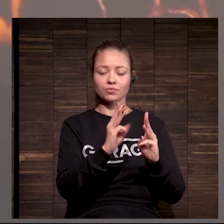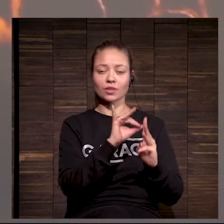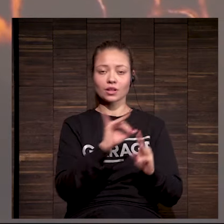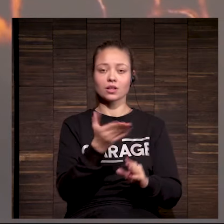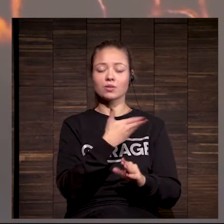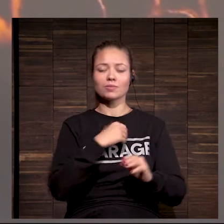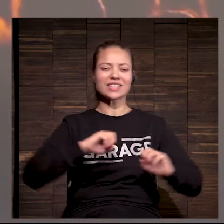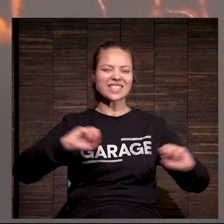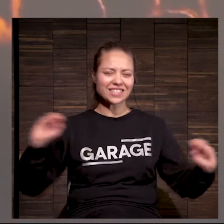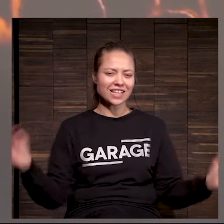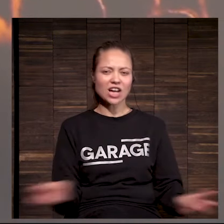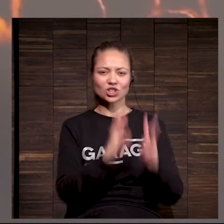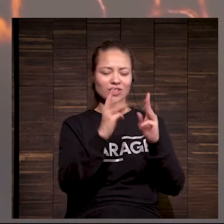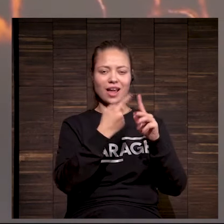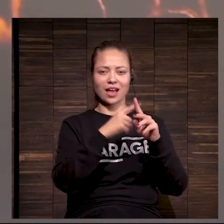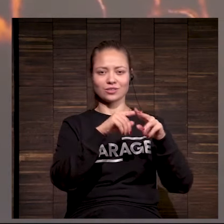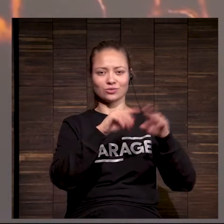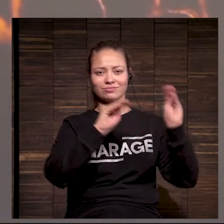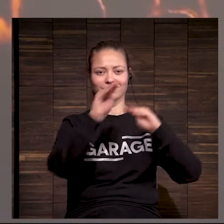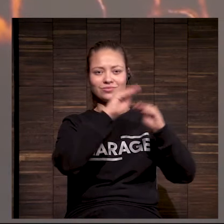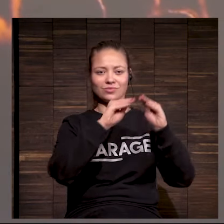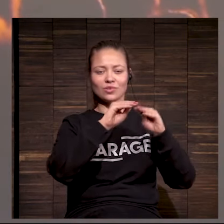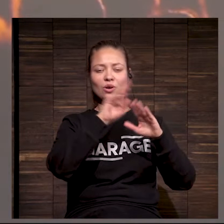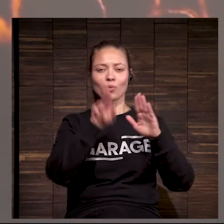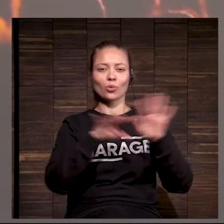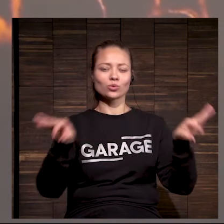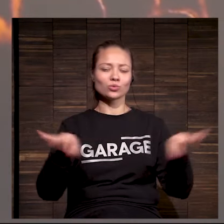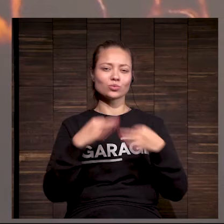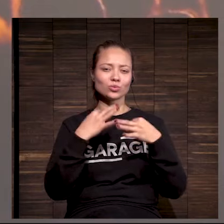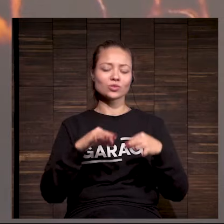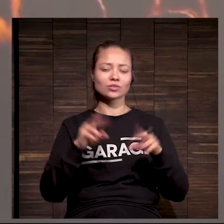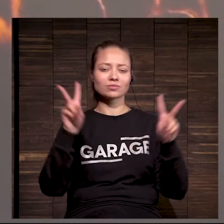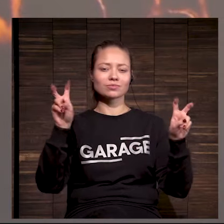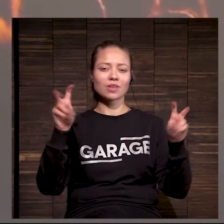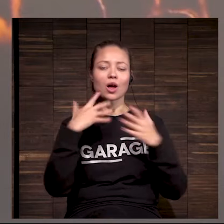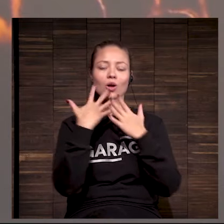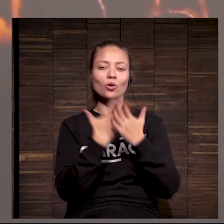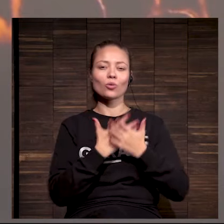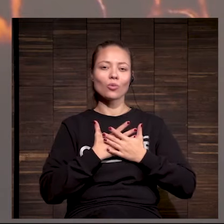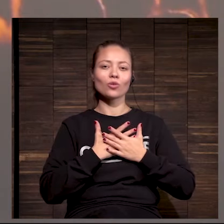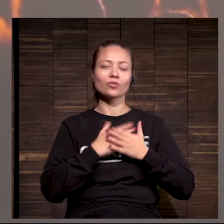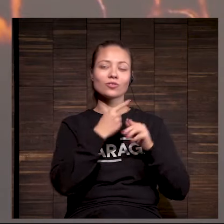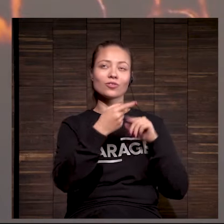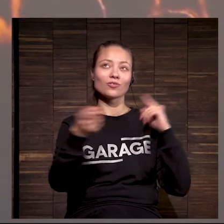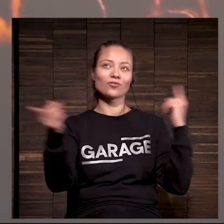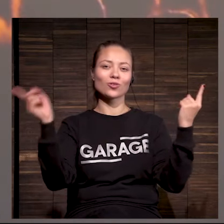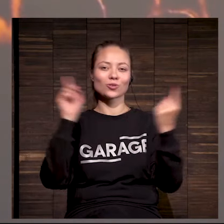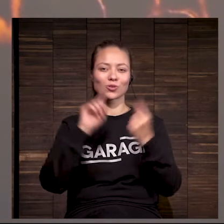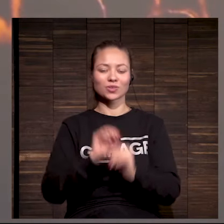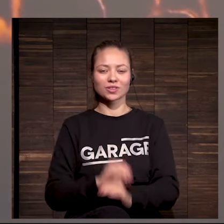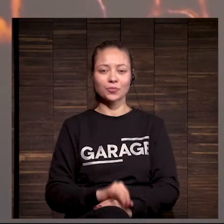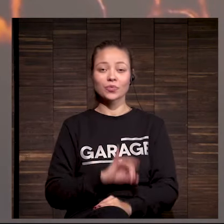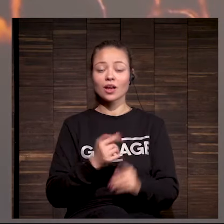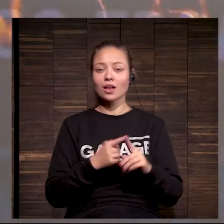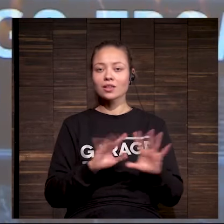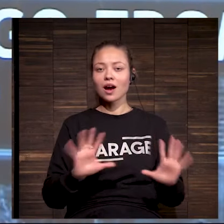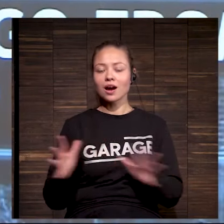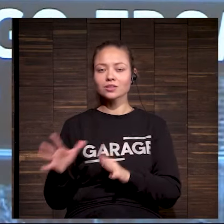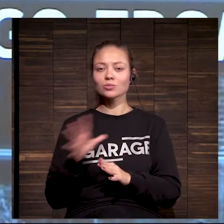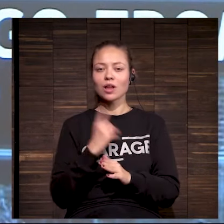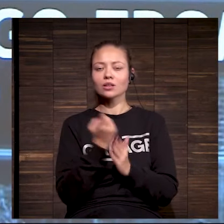сожгли эту конструкцию под музыку love is an и и любовь в воздухе и эта акция была